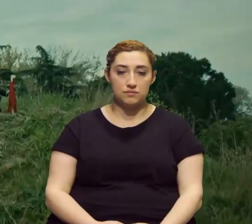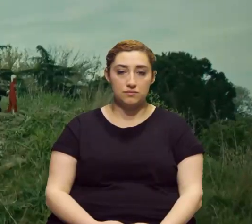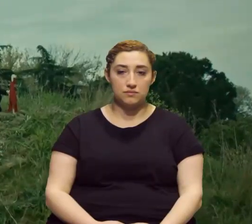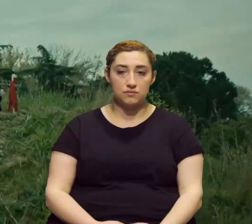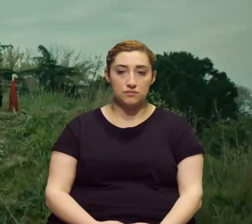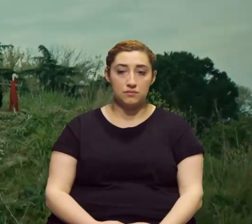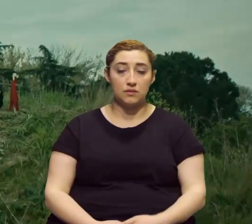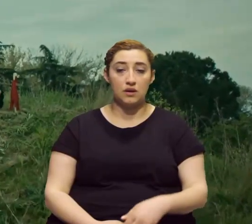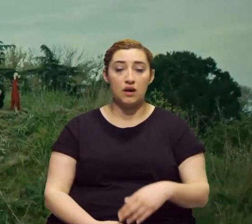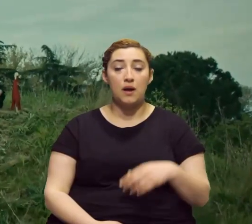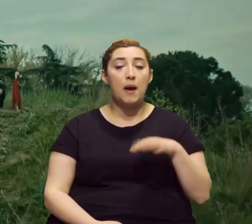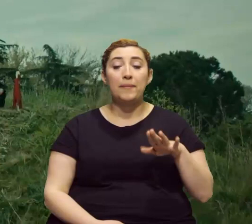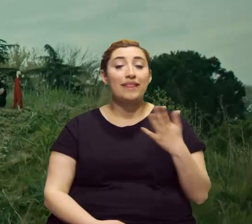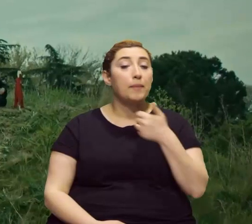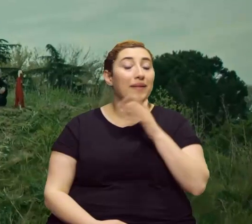Baba nedir Leyla?